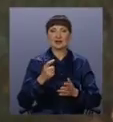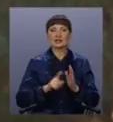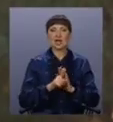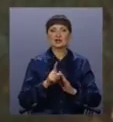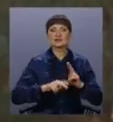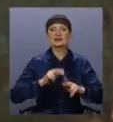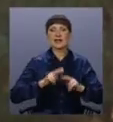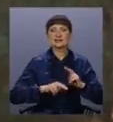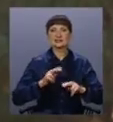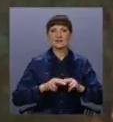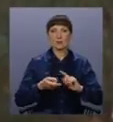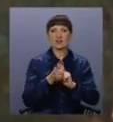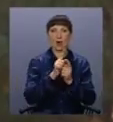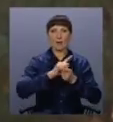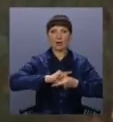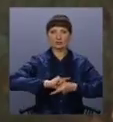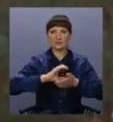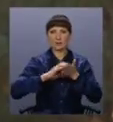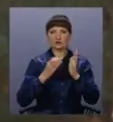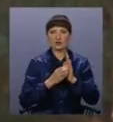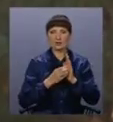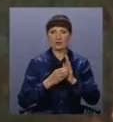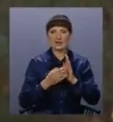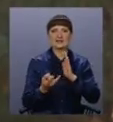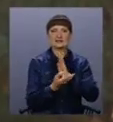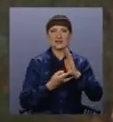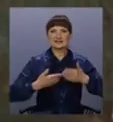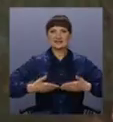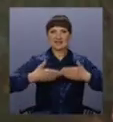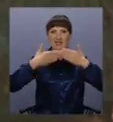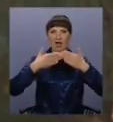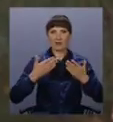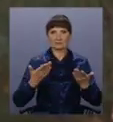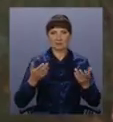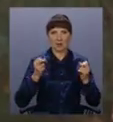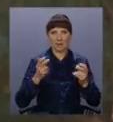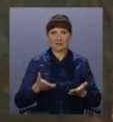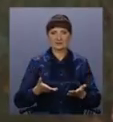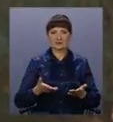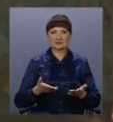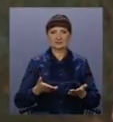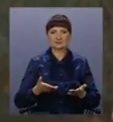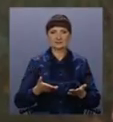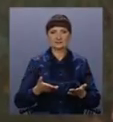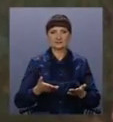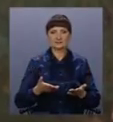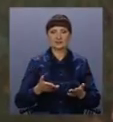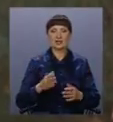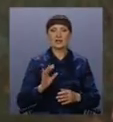строительство периода рода крыши срезая несущей конструкции вид из металла под роспись